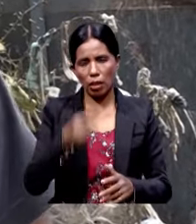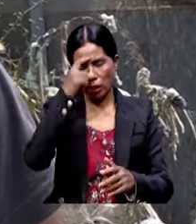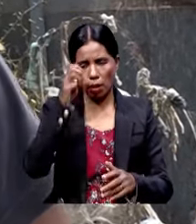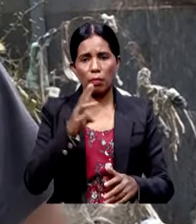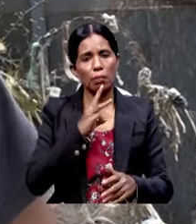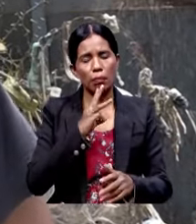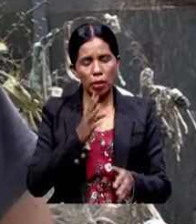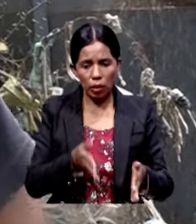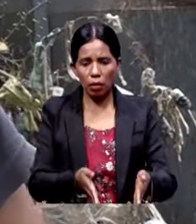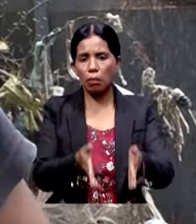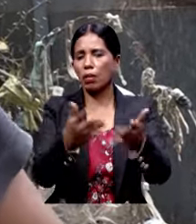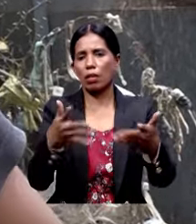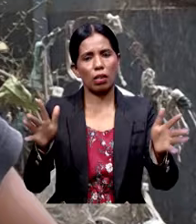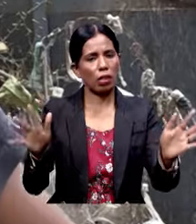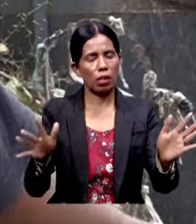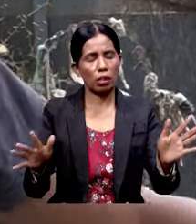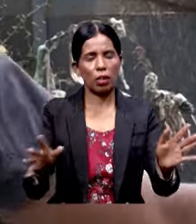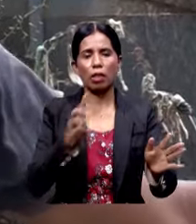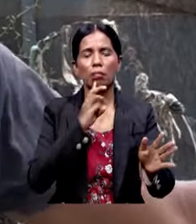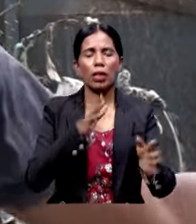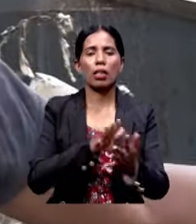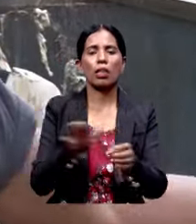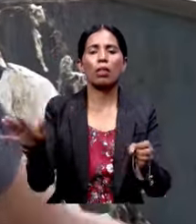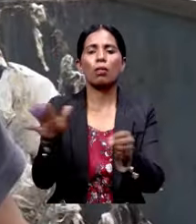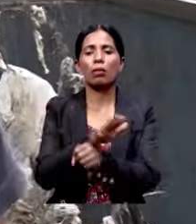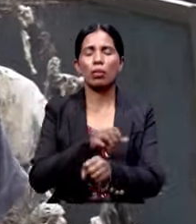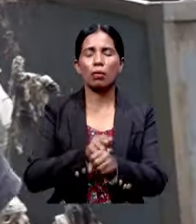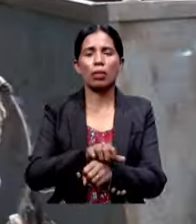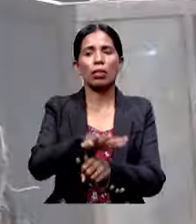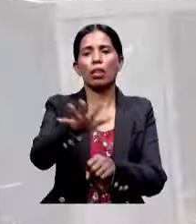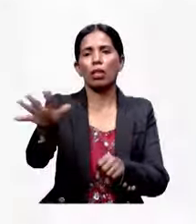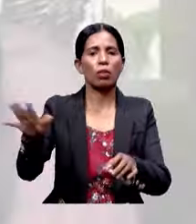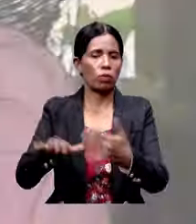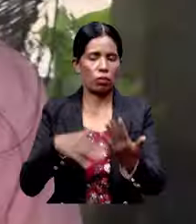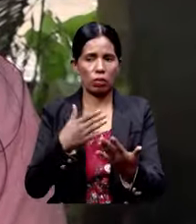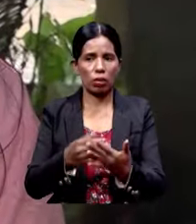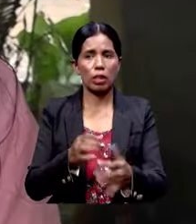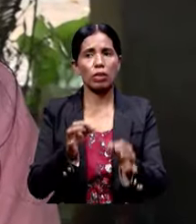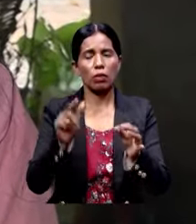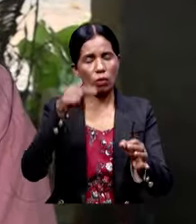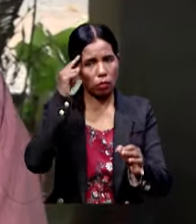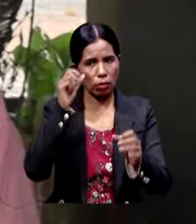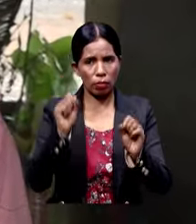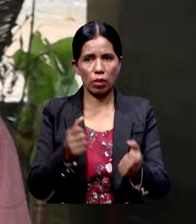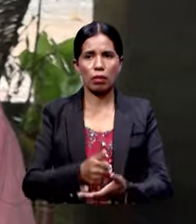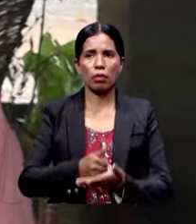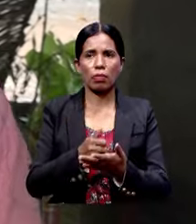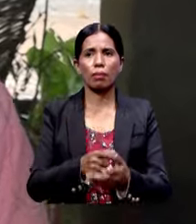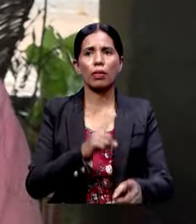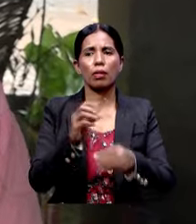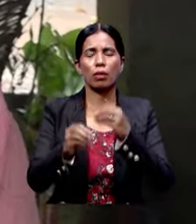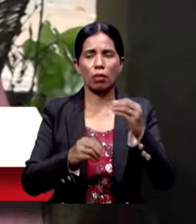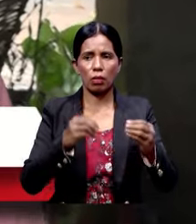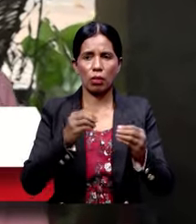bedalan makirane det me be bedalan ene saluran hutu tu intu pir hutu ne be sebelkar guberu asa konta itu antur kono